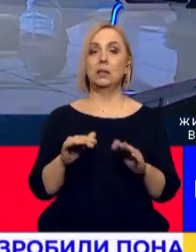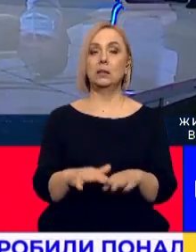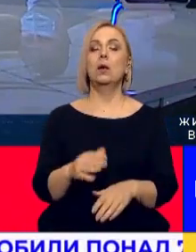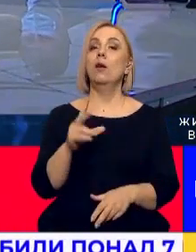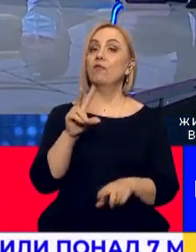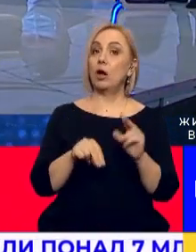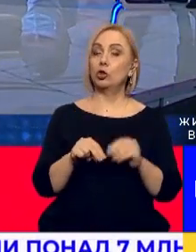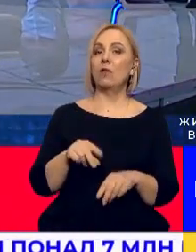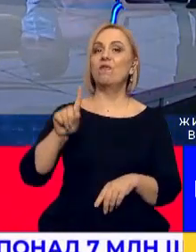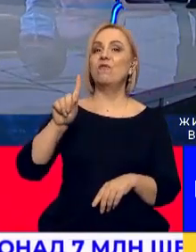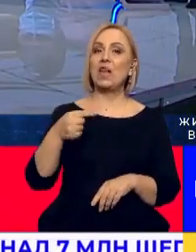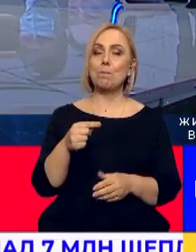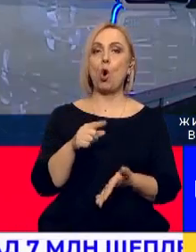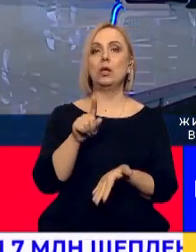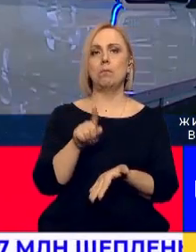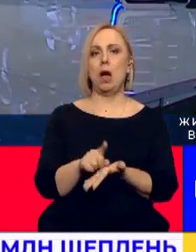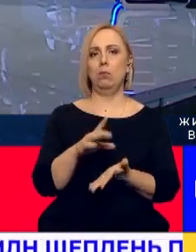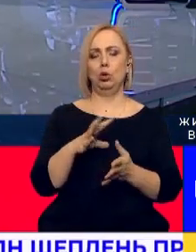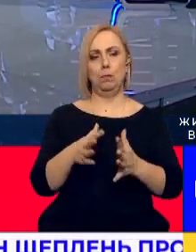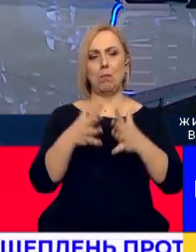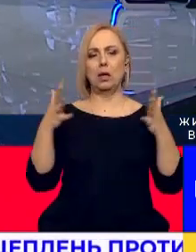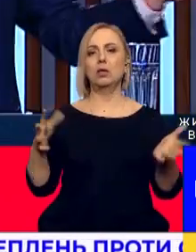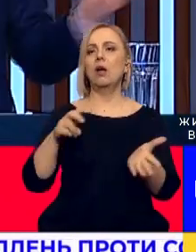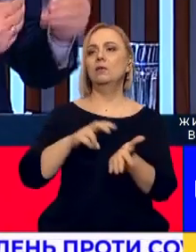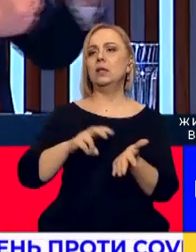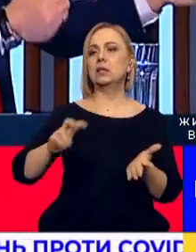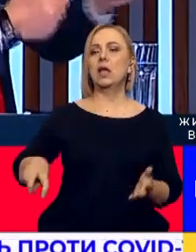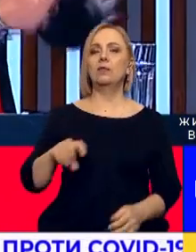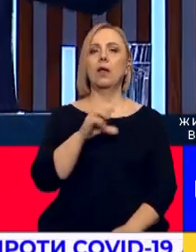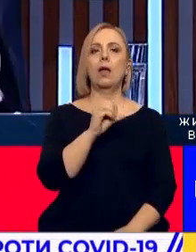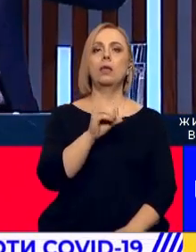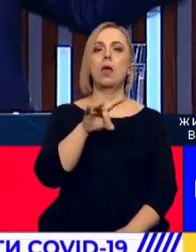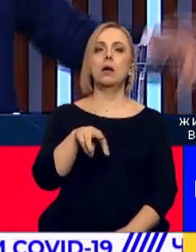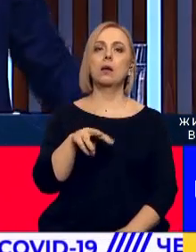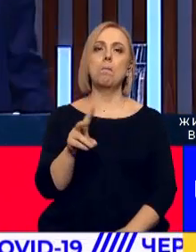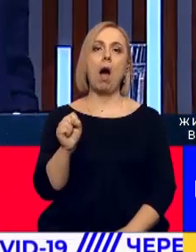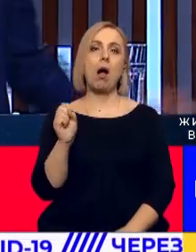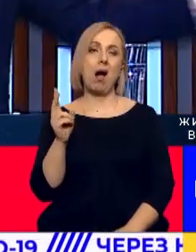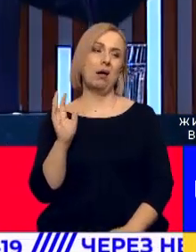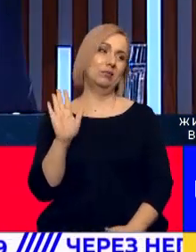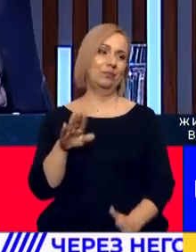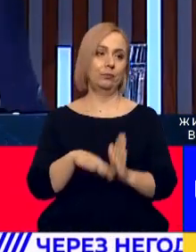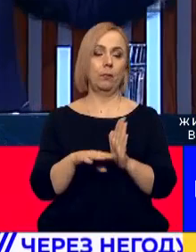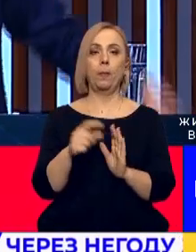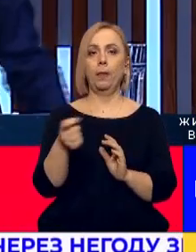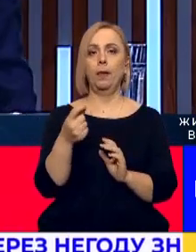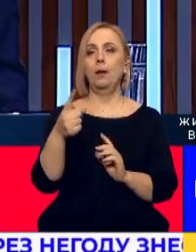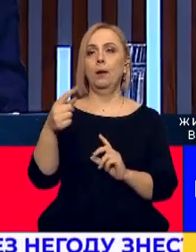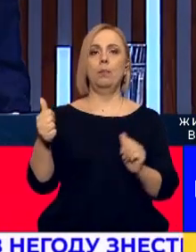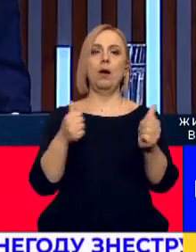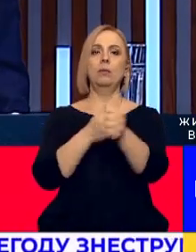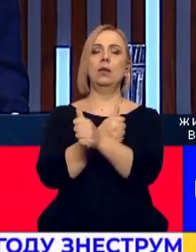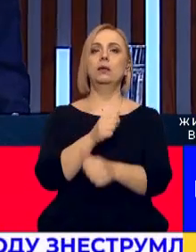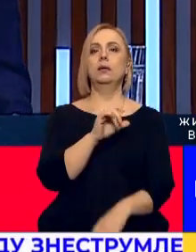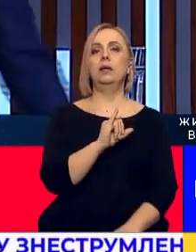вимоги цієї акції мають бути масштабніші. Не відставка Єрмака. Відставка Єрмака – це таке. Єрмака поміняють на